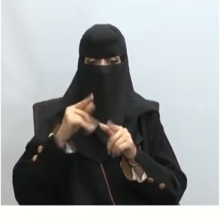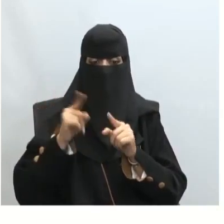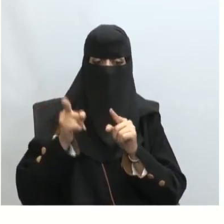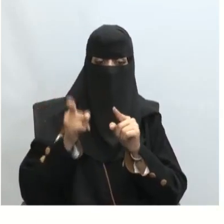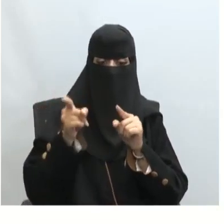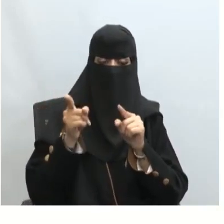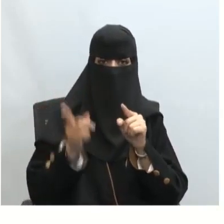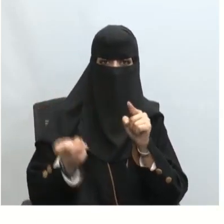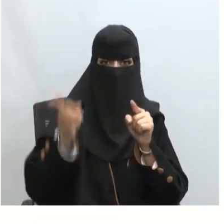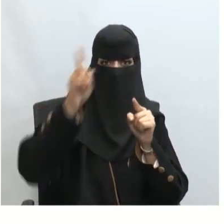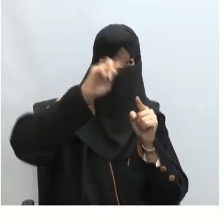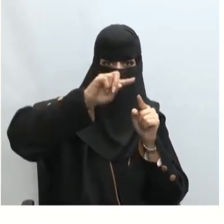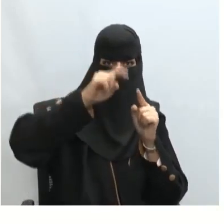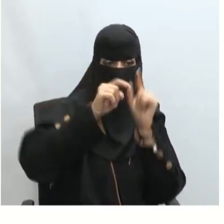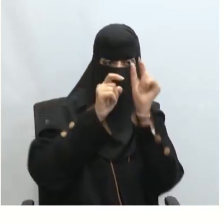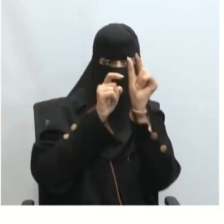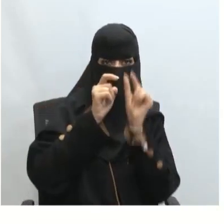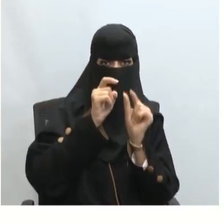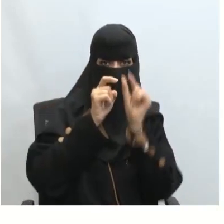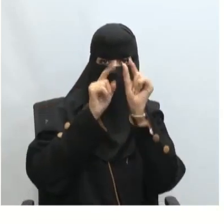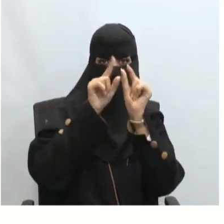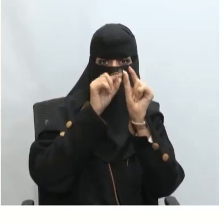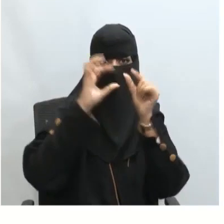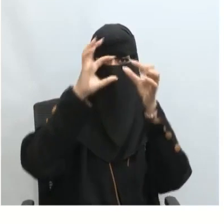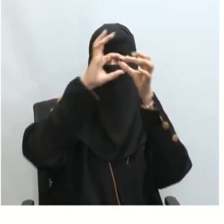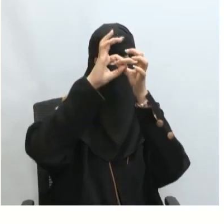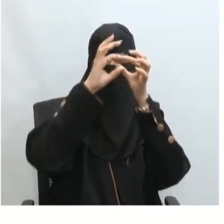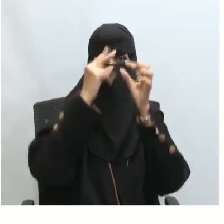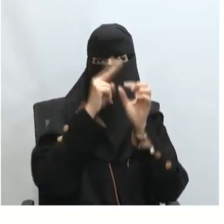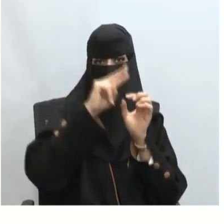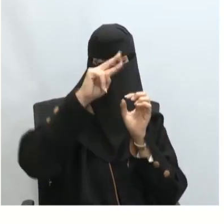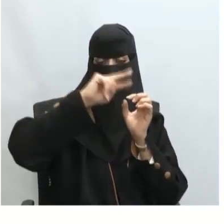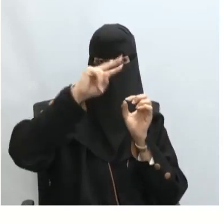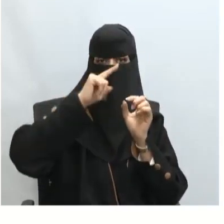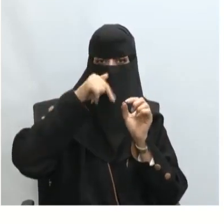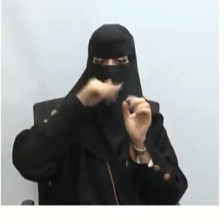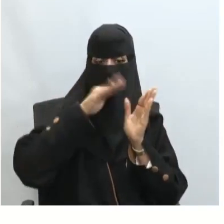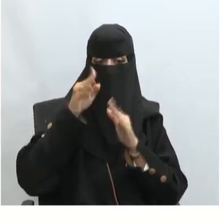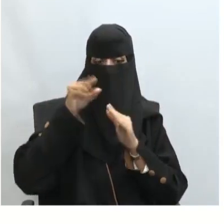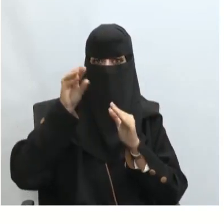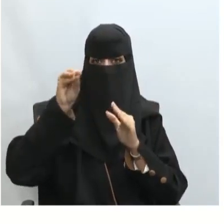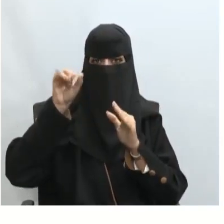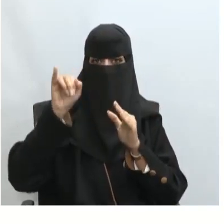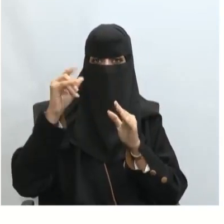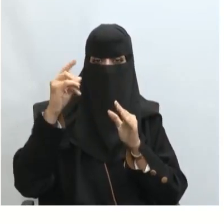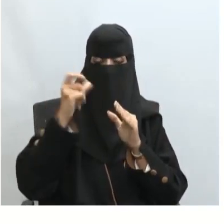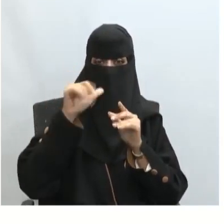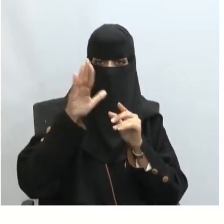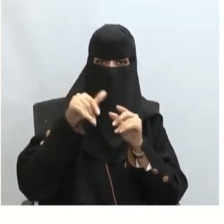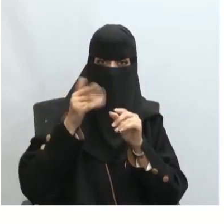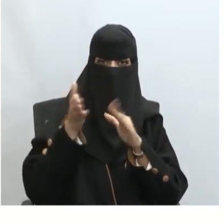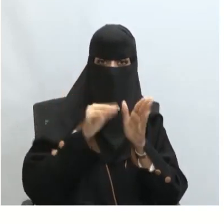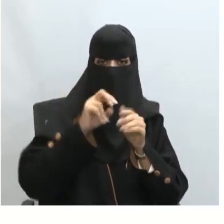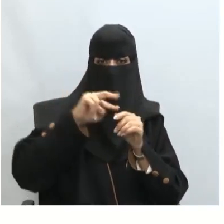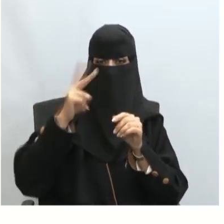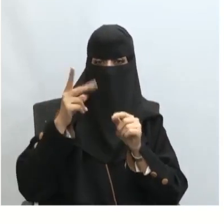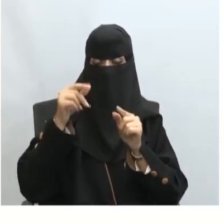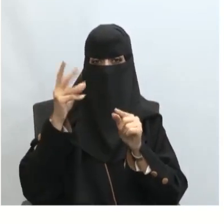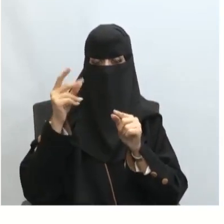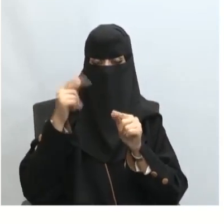البروم سيكون على احدى ذرات الكربون على الرابطه الثنائيه والهيدروجين سيكون على الكربون الاخرى